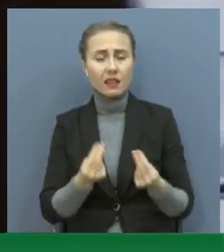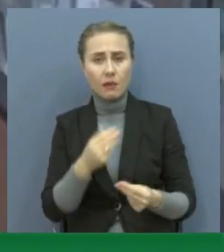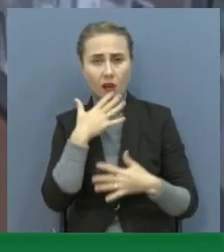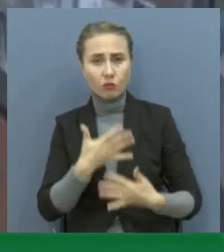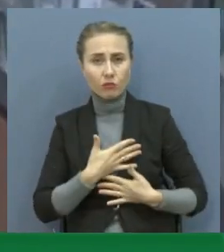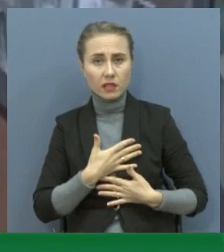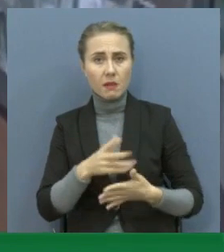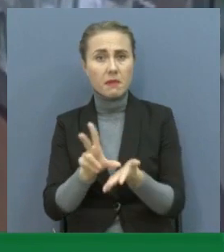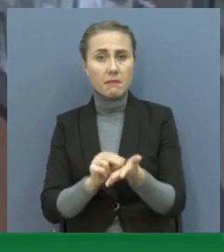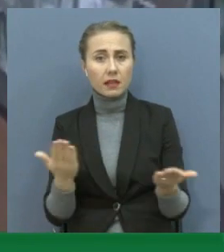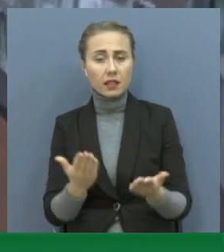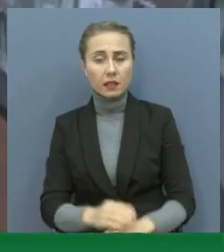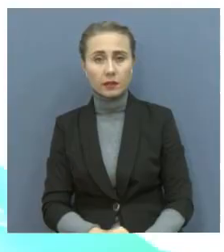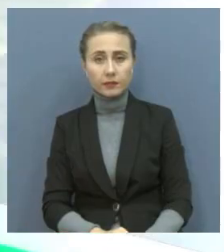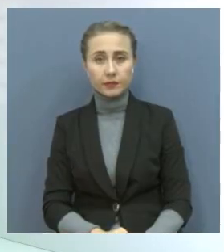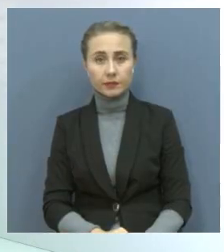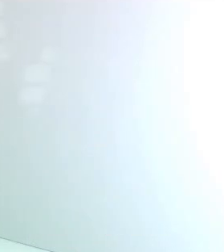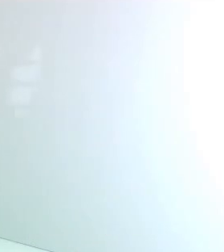примеры.